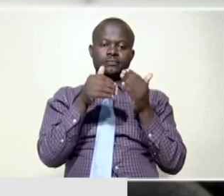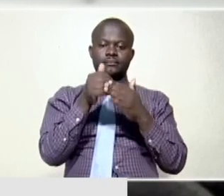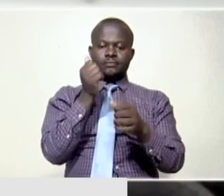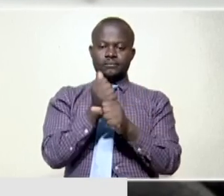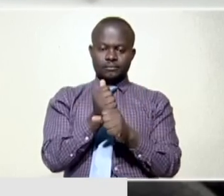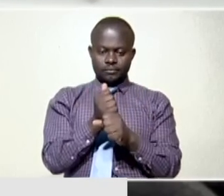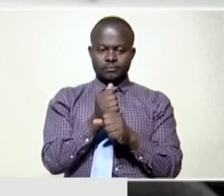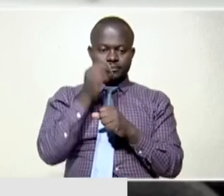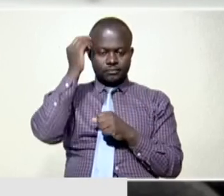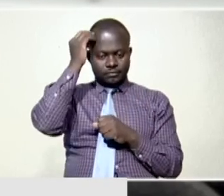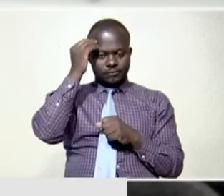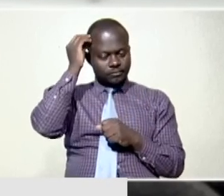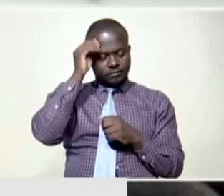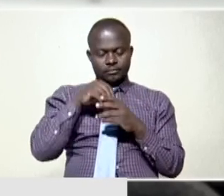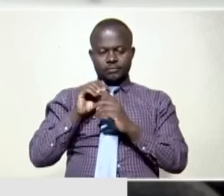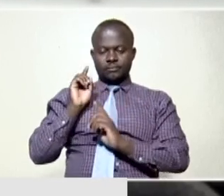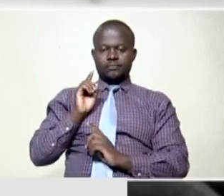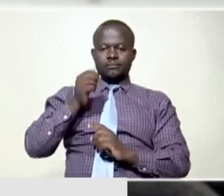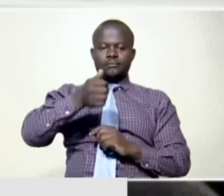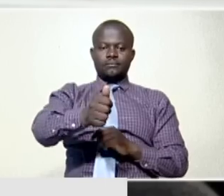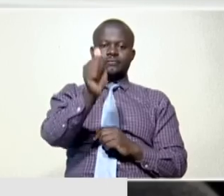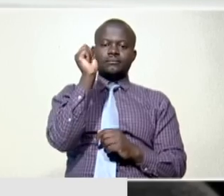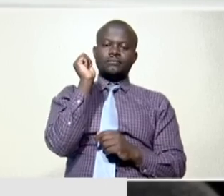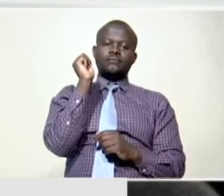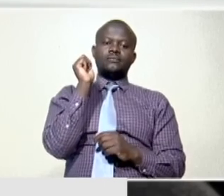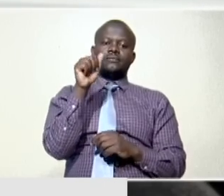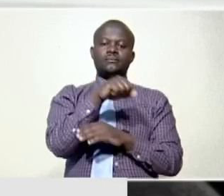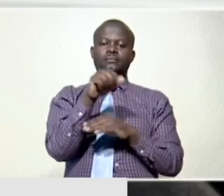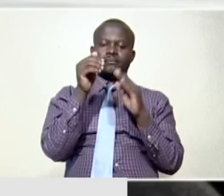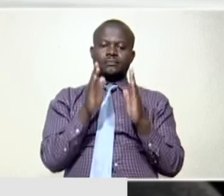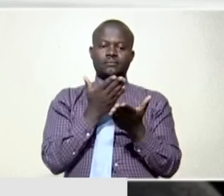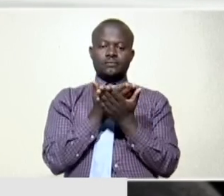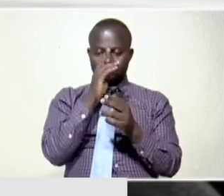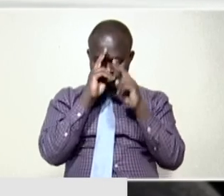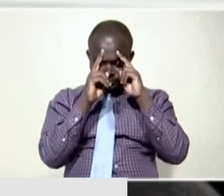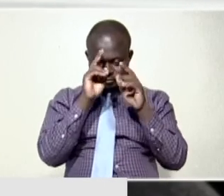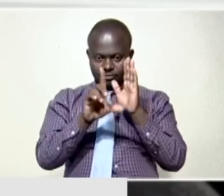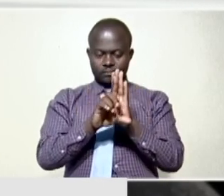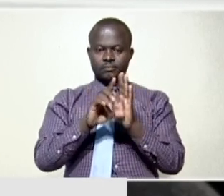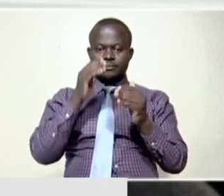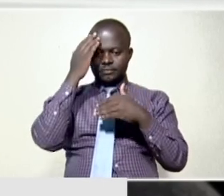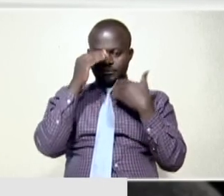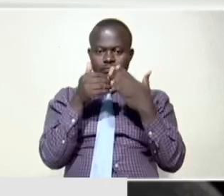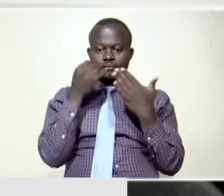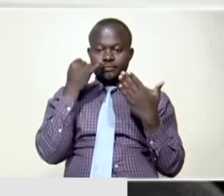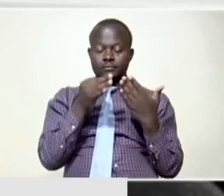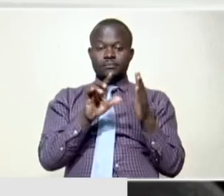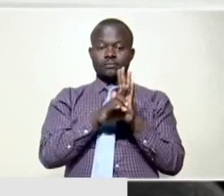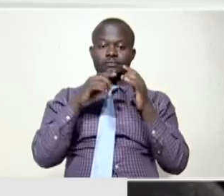biba byatekerejwe ku mutekano wabo. Abashoferi turabasaba kubahiriza amabwiriza aho kubwiriza iyo